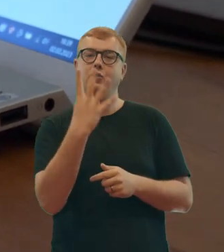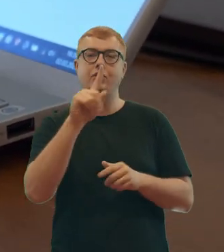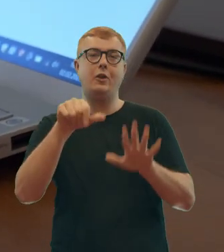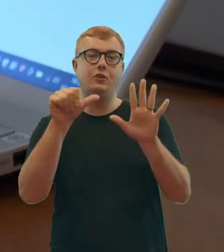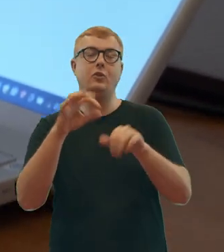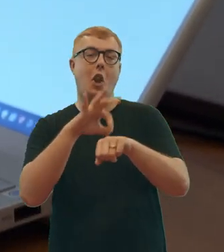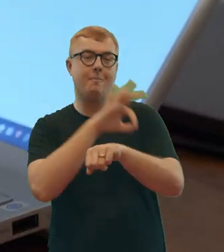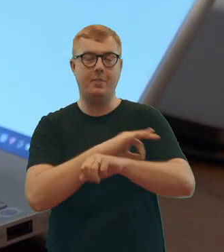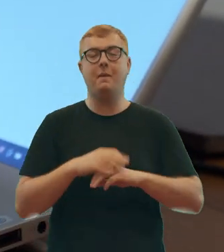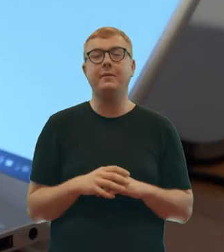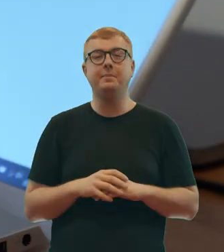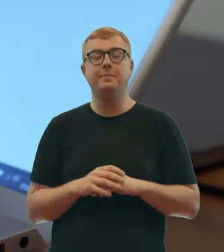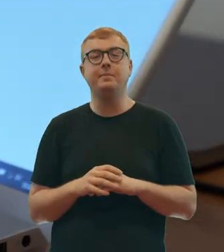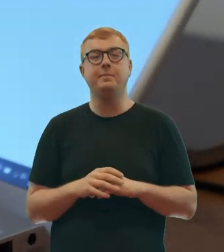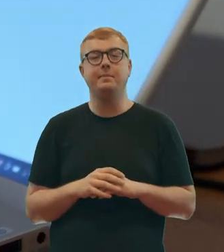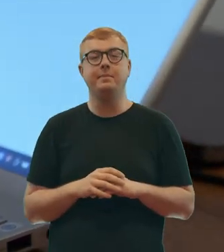km.